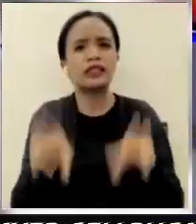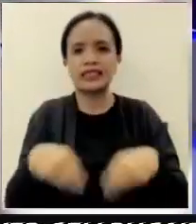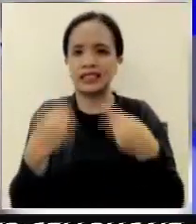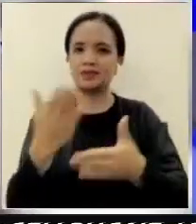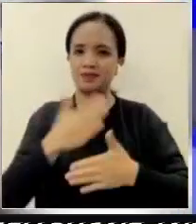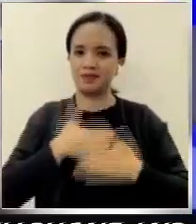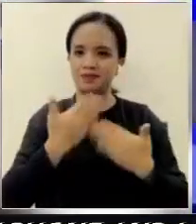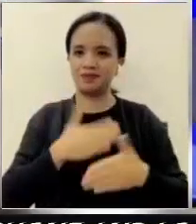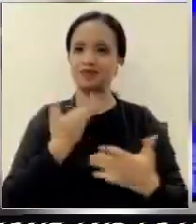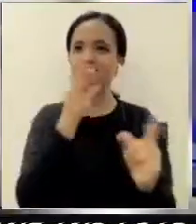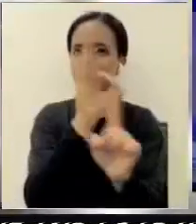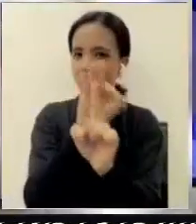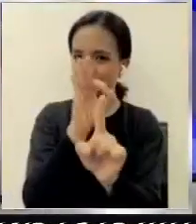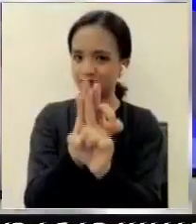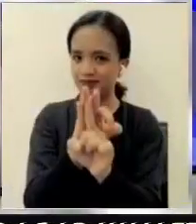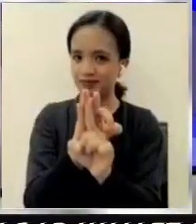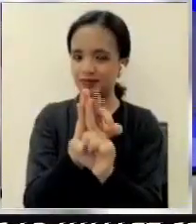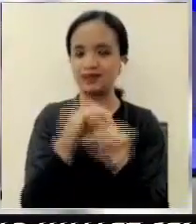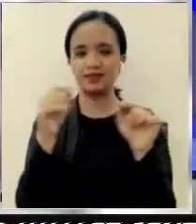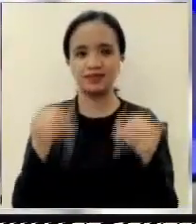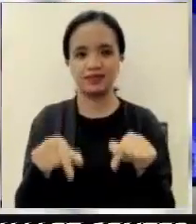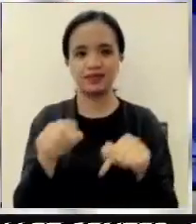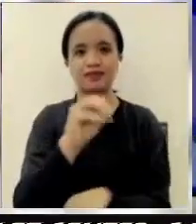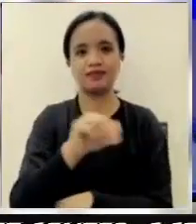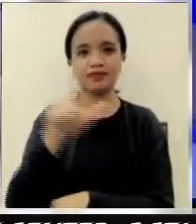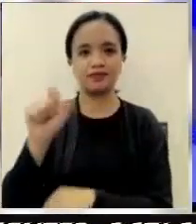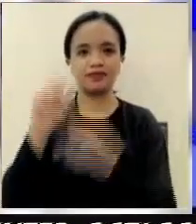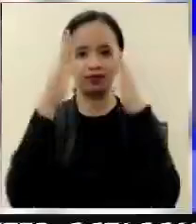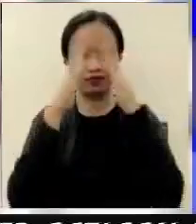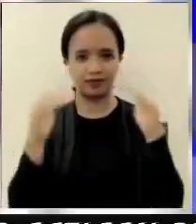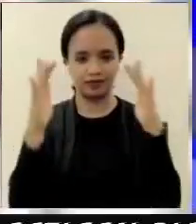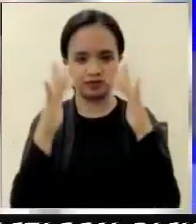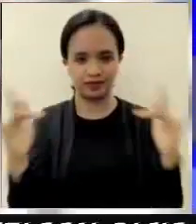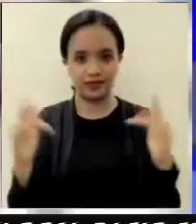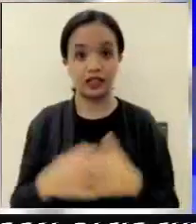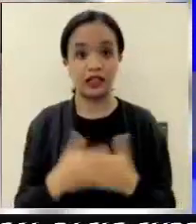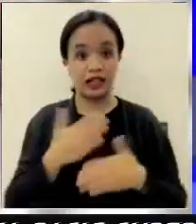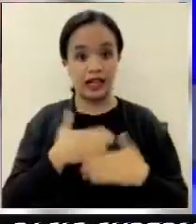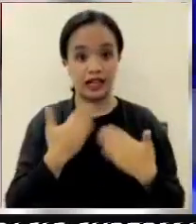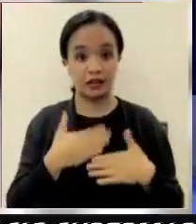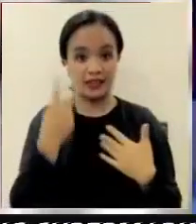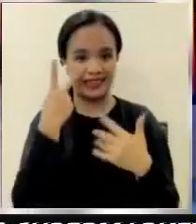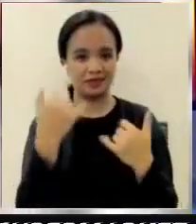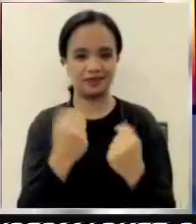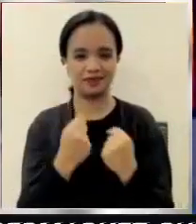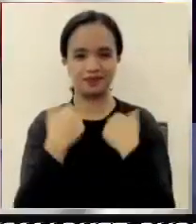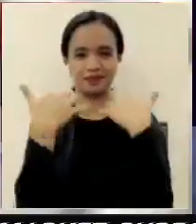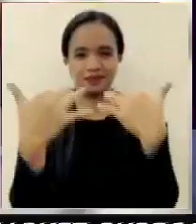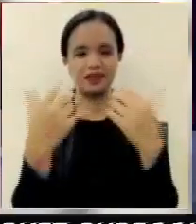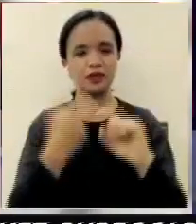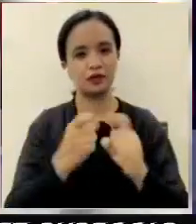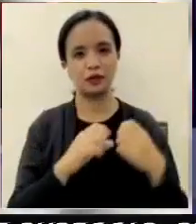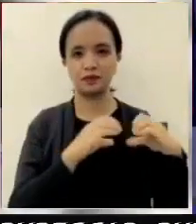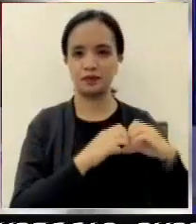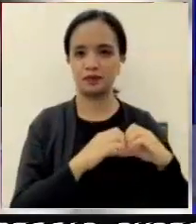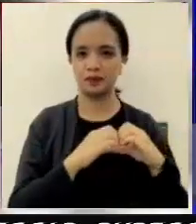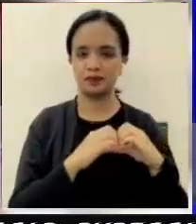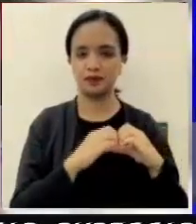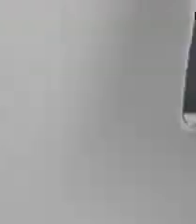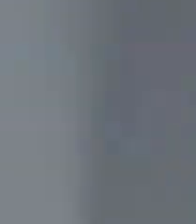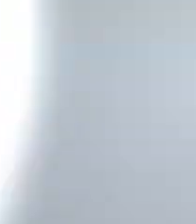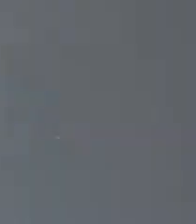fans sa ilang mall show at fiesta. Ang masayang gathering sa report ni Aileen Pedreza ng GMA Regional TV 1, Western